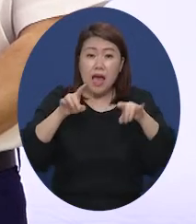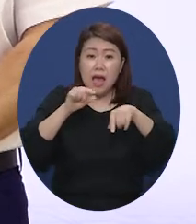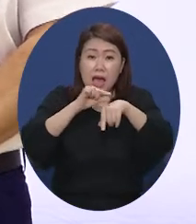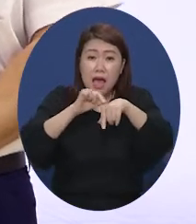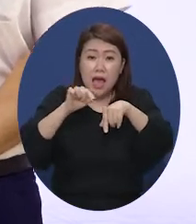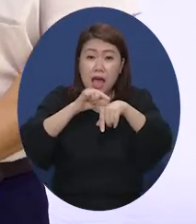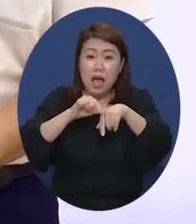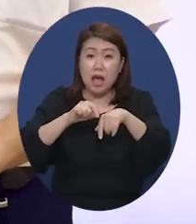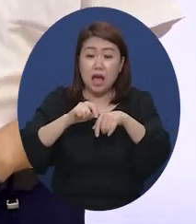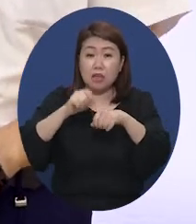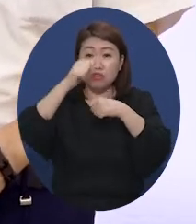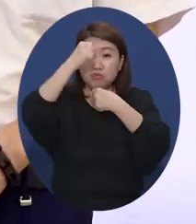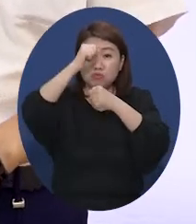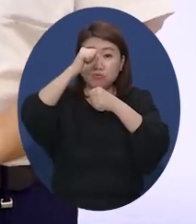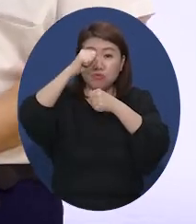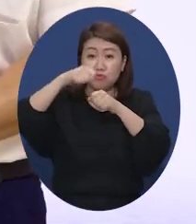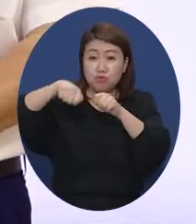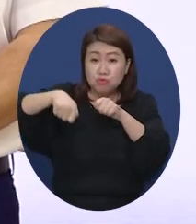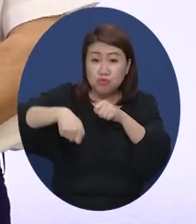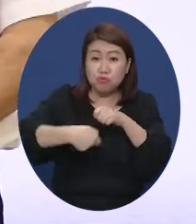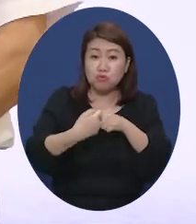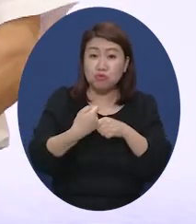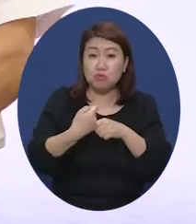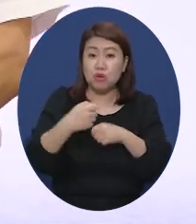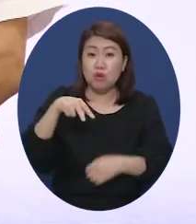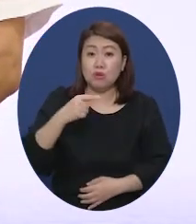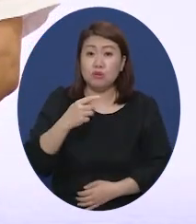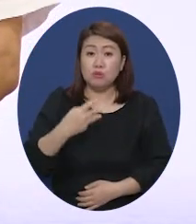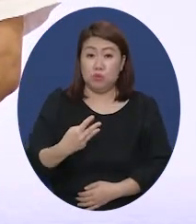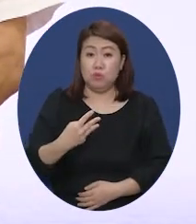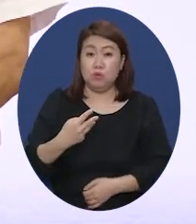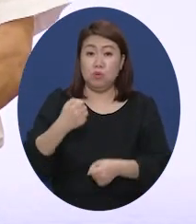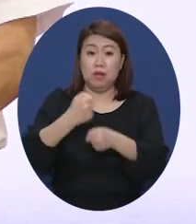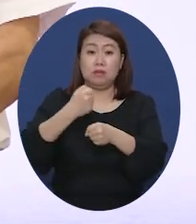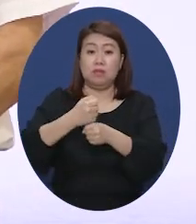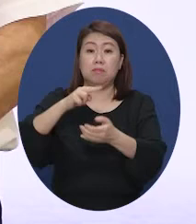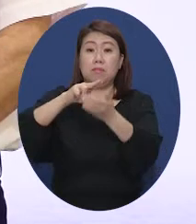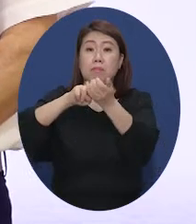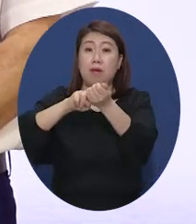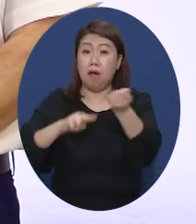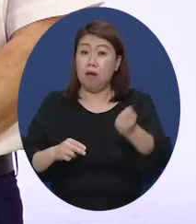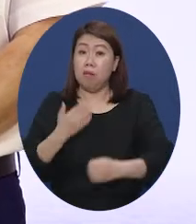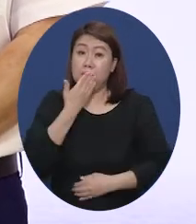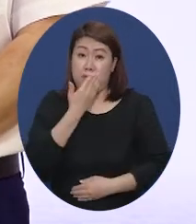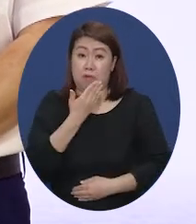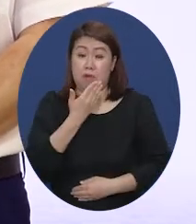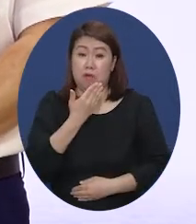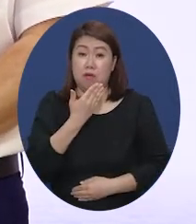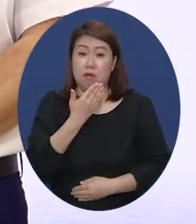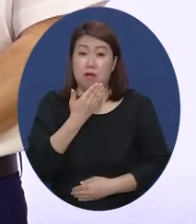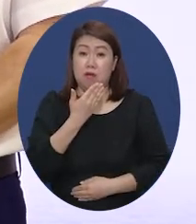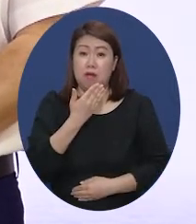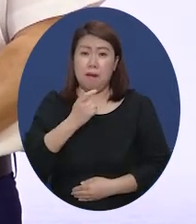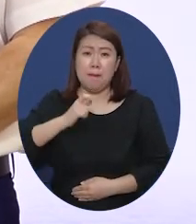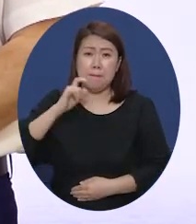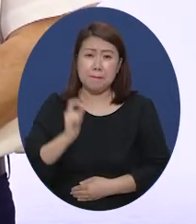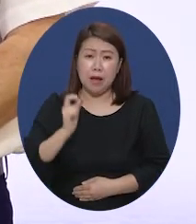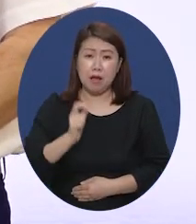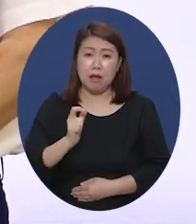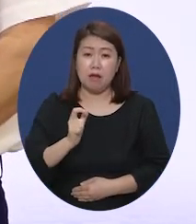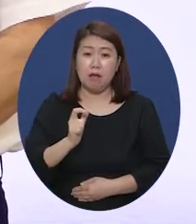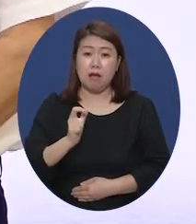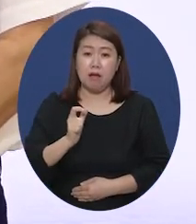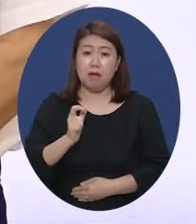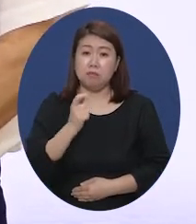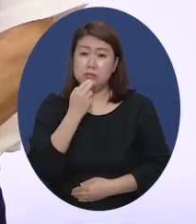비닐 하나하나가 구두 주걱 있죠, 그죠? 그거로 만들어져서 판매되더라고요, 보니까. 워낙 그